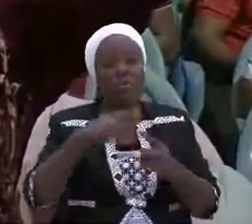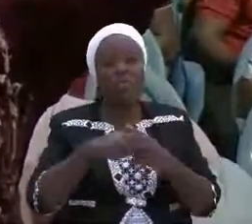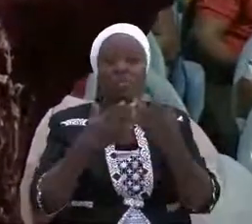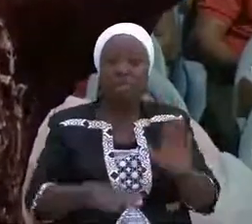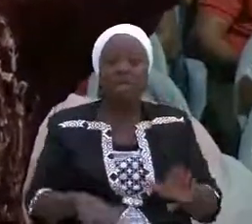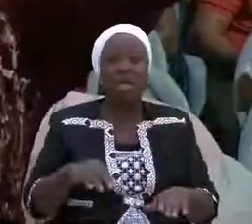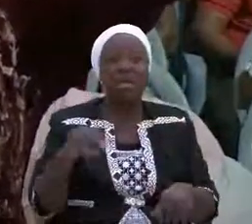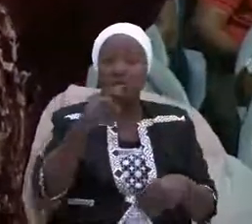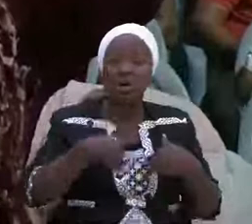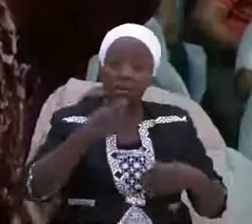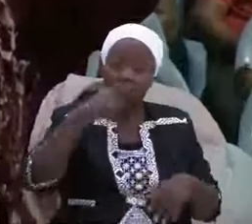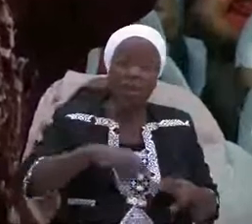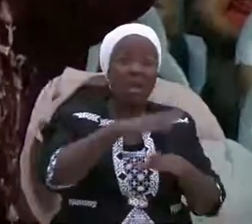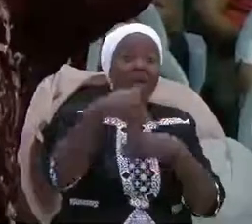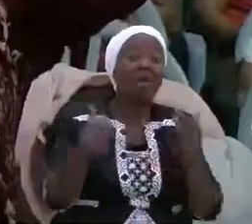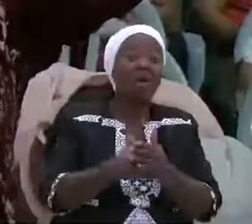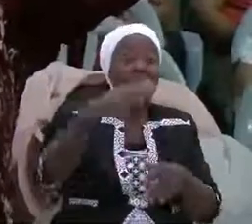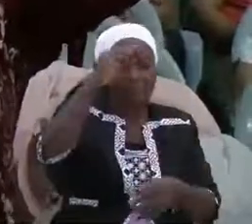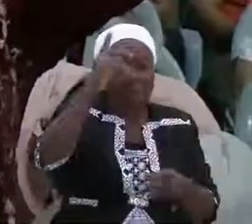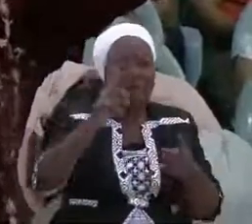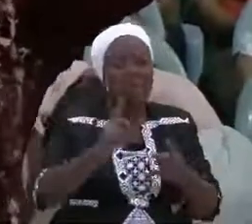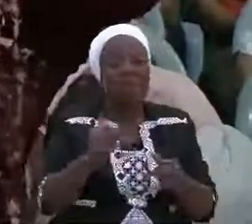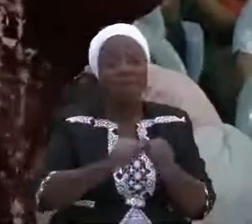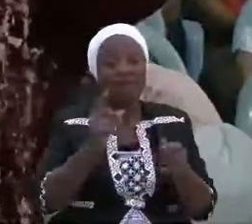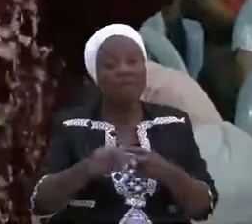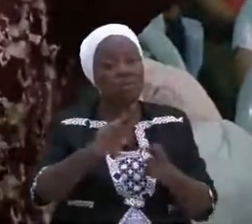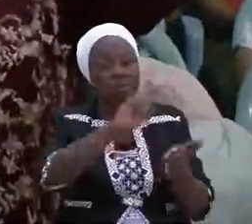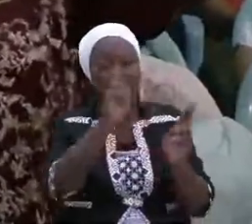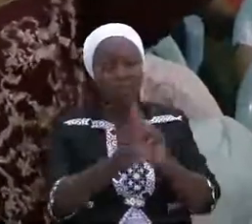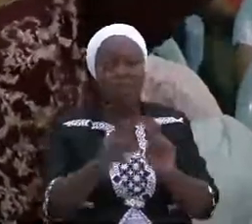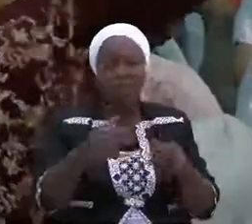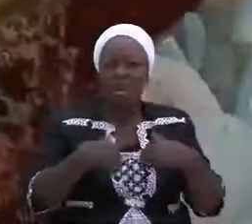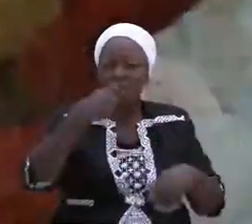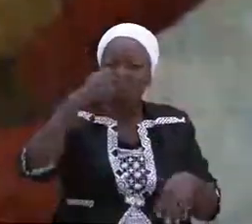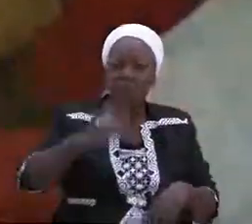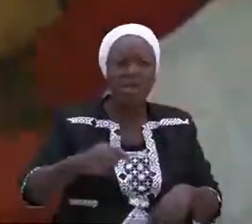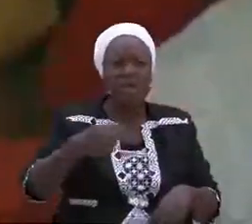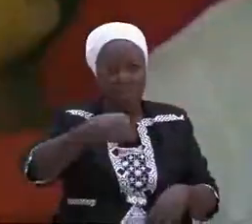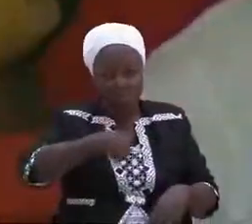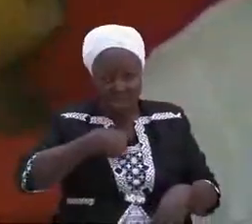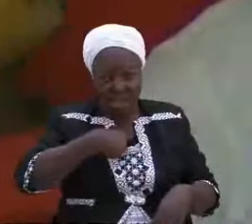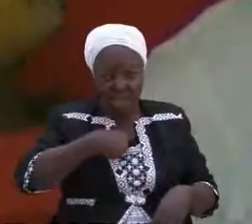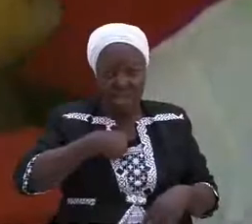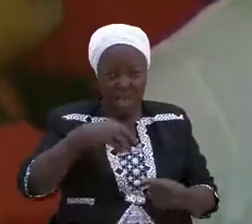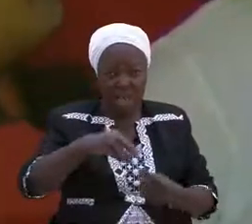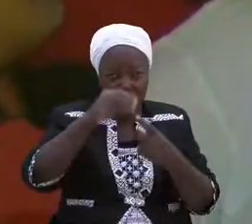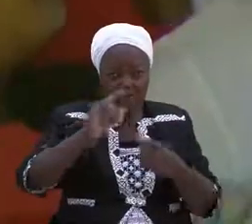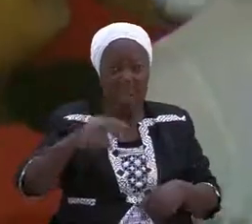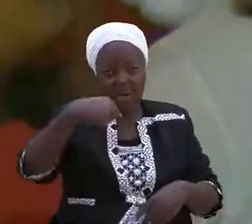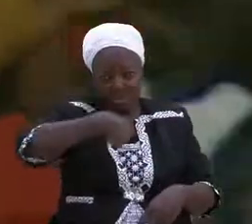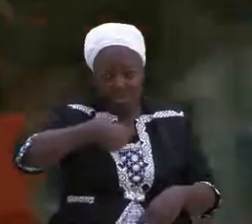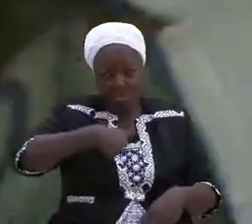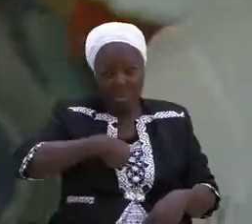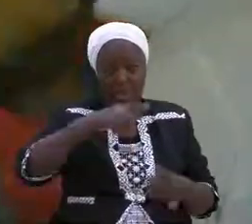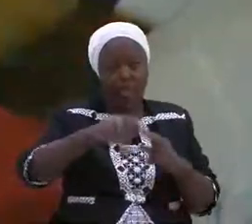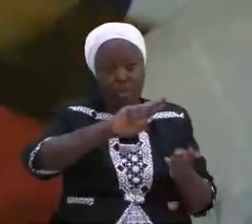Tu as recommandé à tous les hommes en tout lieu de se repentir. Et tu m'as commandé en particulier de me